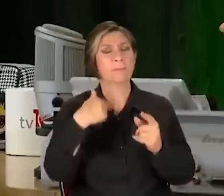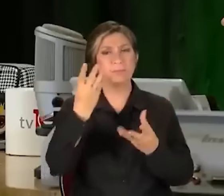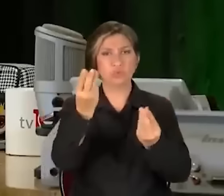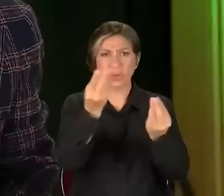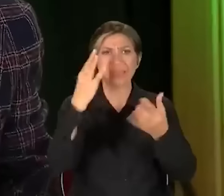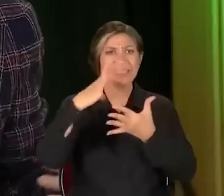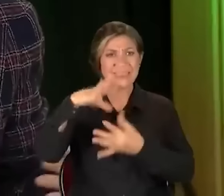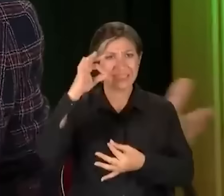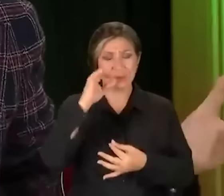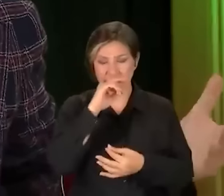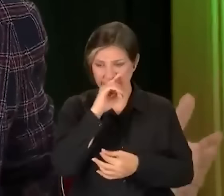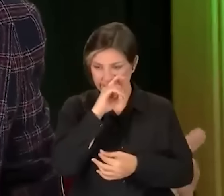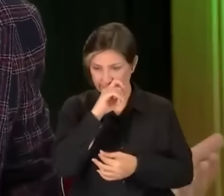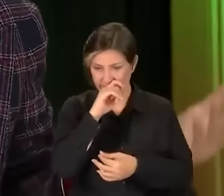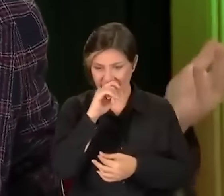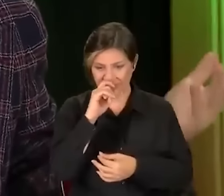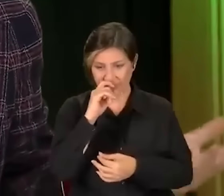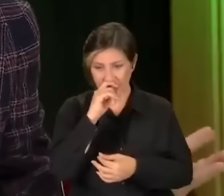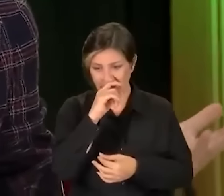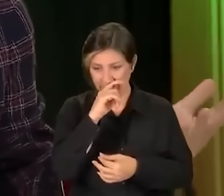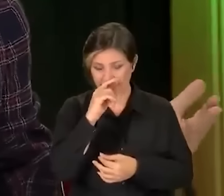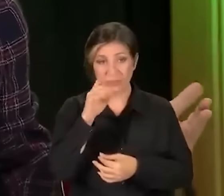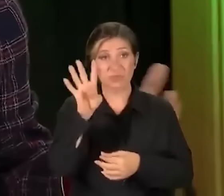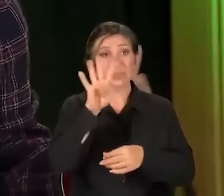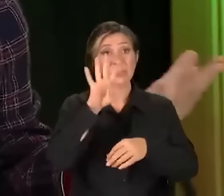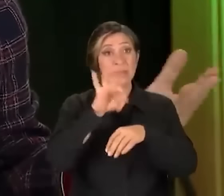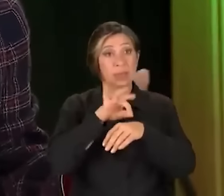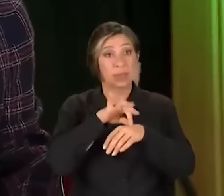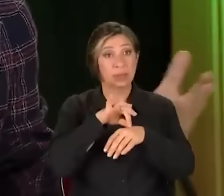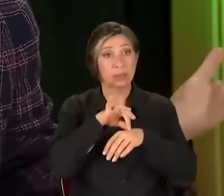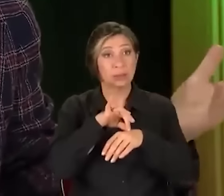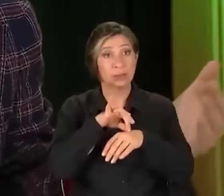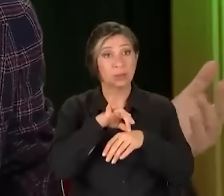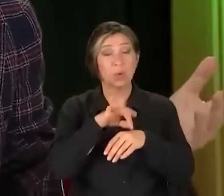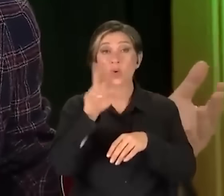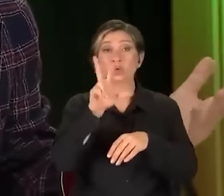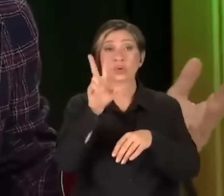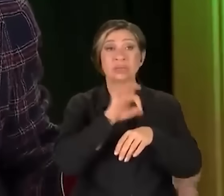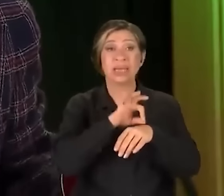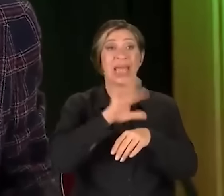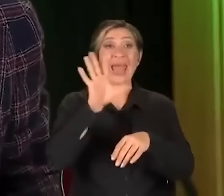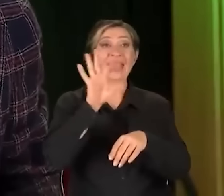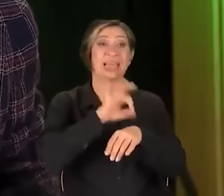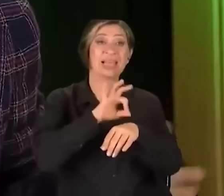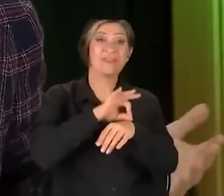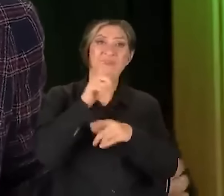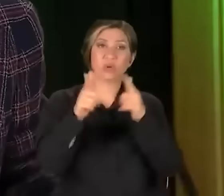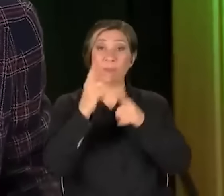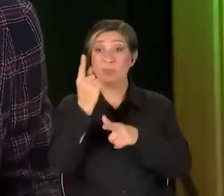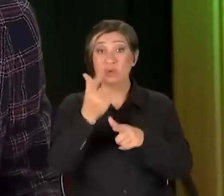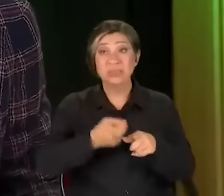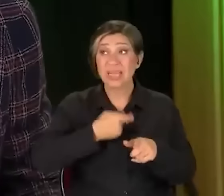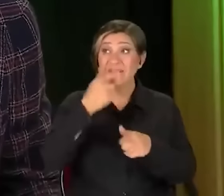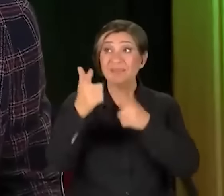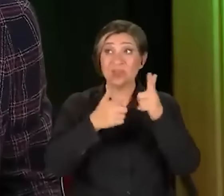insanın 40 dakikalık, 30 dakikalık, 50 dakikalık videolar, 1,5